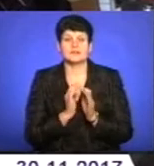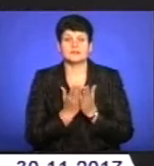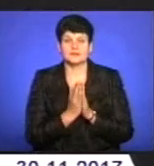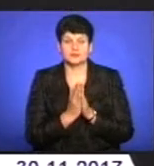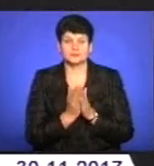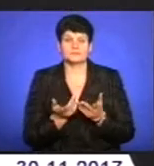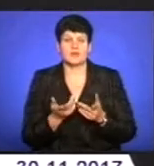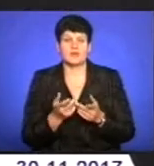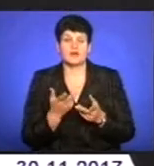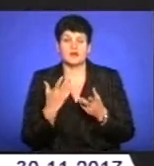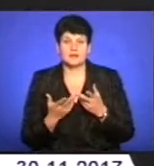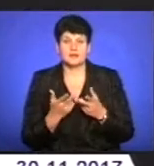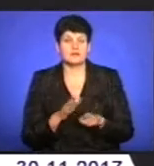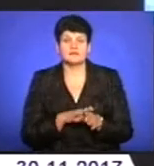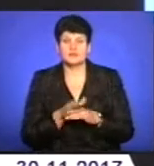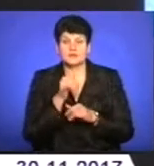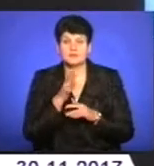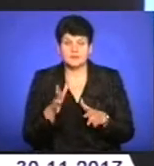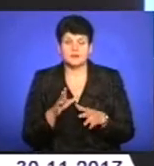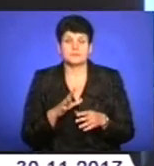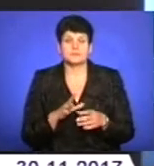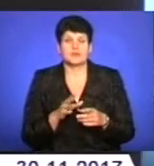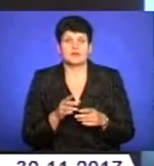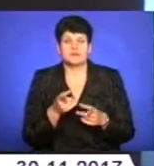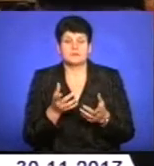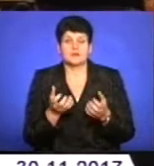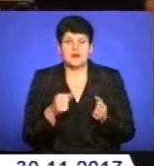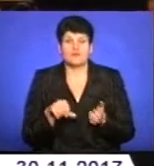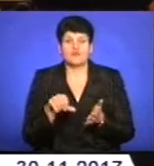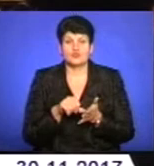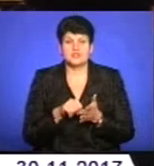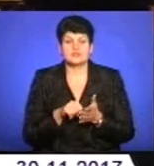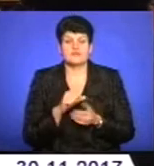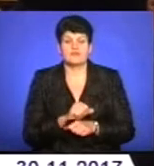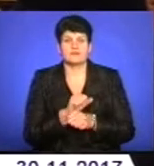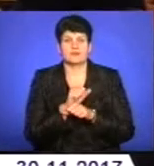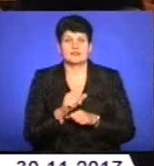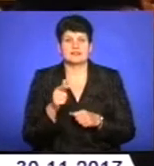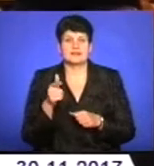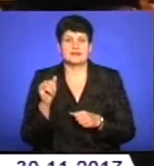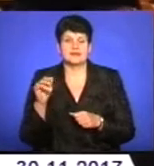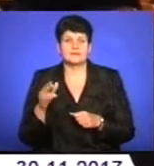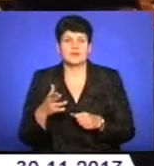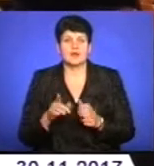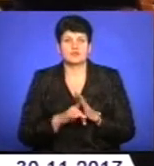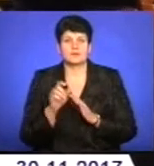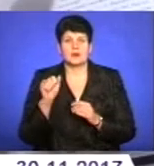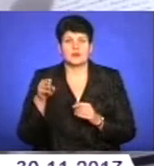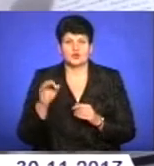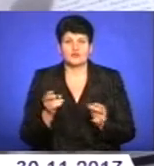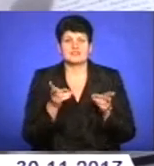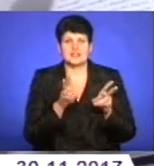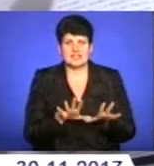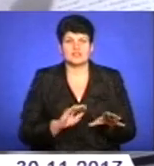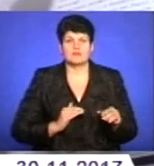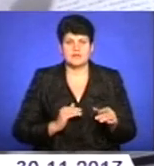ідеї завадили трагічні події в Україні. Юрій брав участь у Революції Гідності, а з початком АТО залишив бізнес і став волонтером. Свої